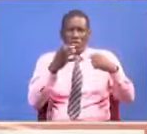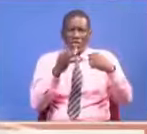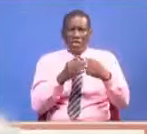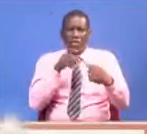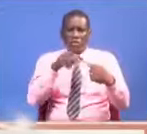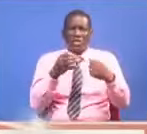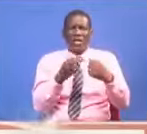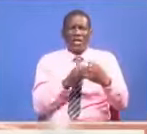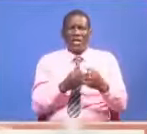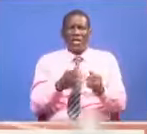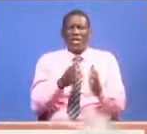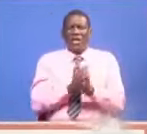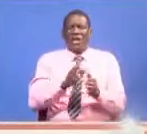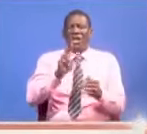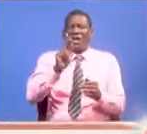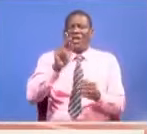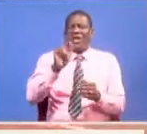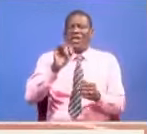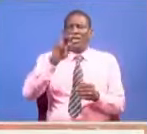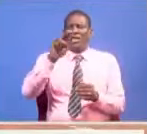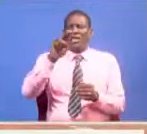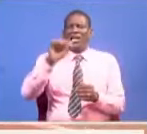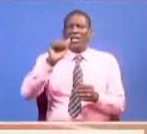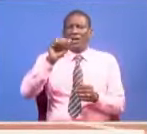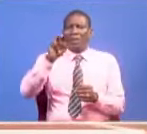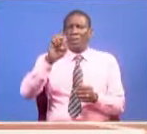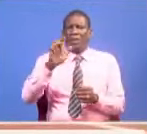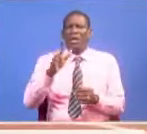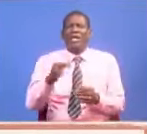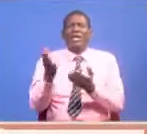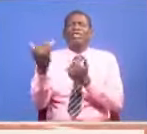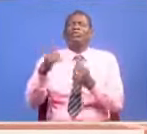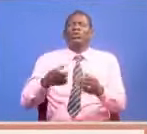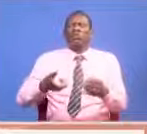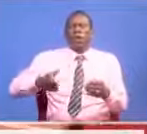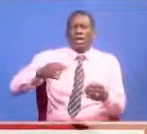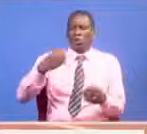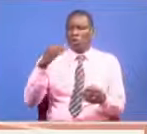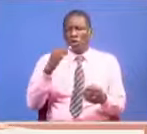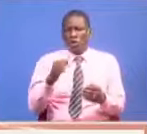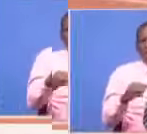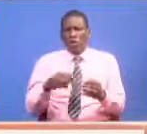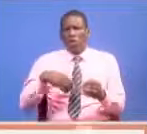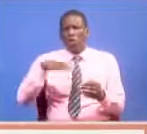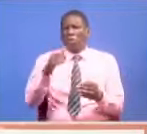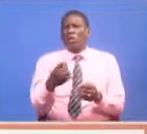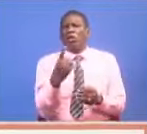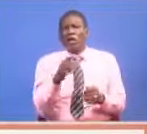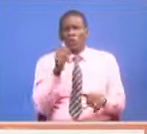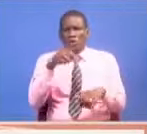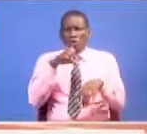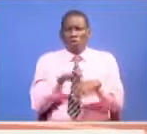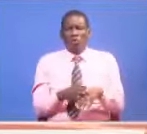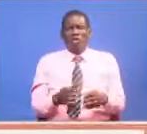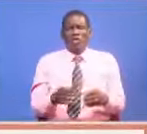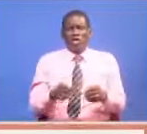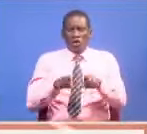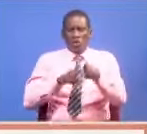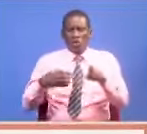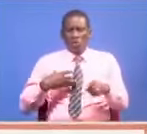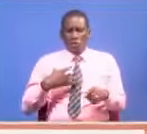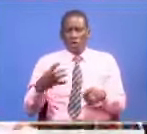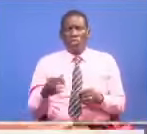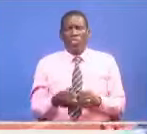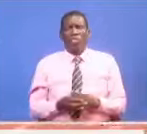1 sekunde 41.58. naye Kinyamal anapania kuongeza idadi ya medali za dhahabu zaidi ya ile moja aliyoipata katika mbio za Jumuiya ya